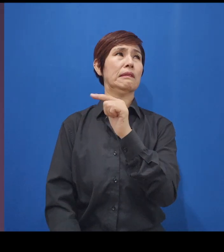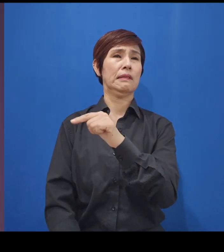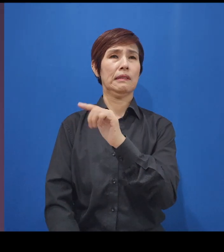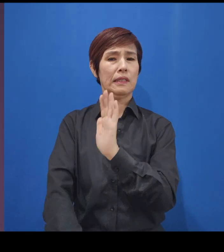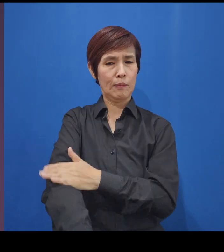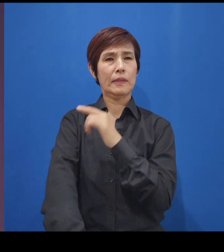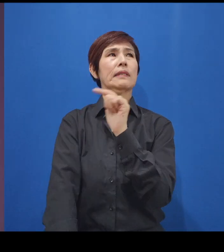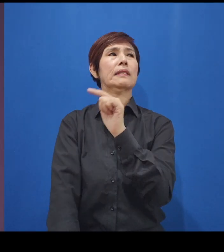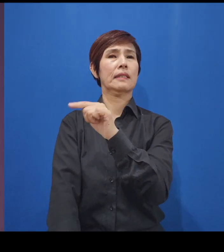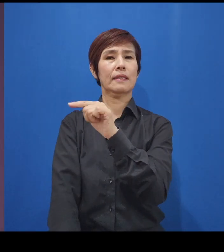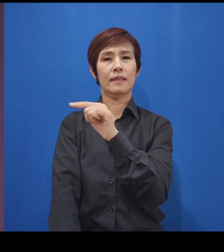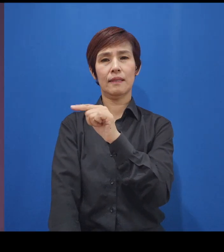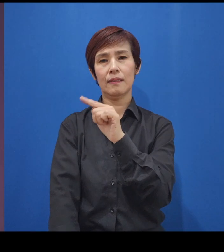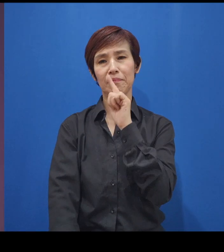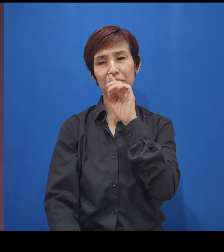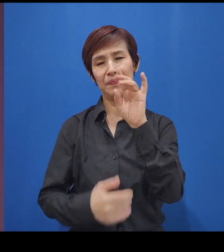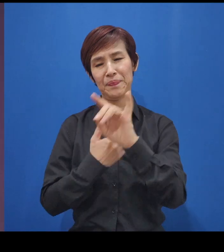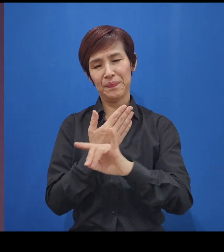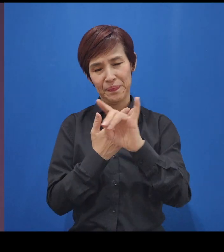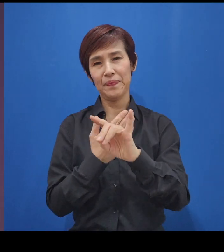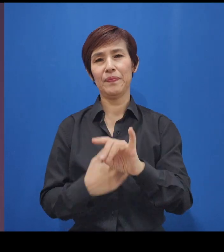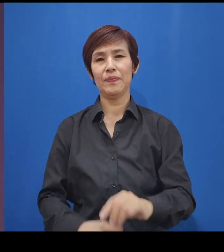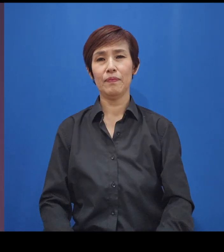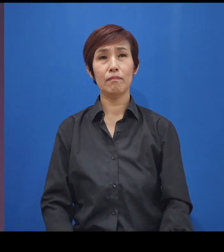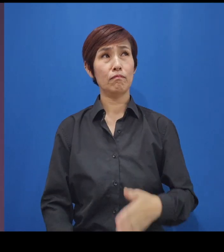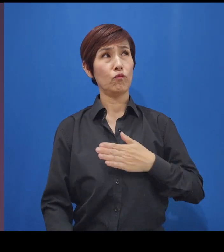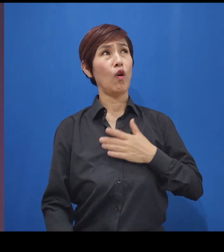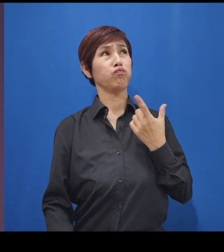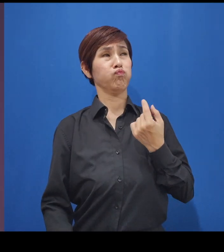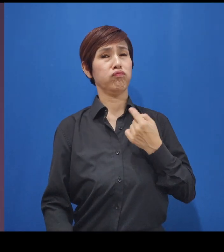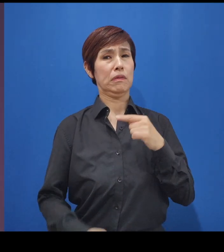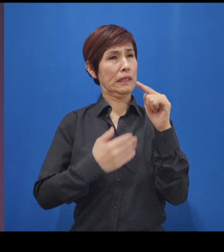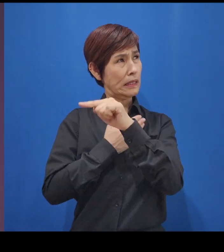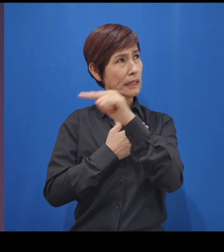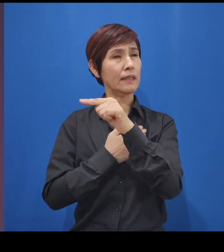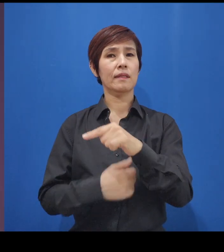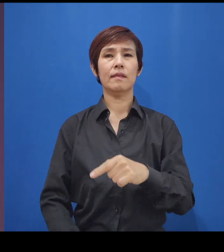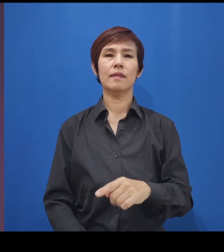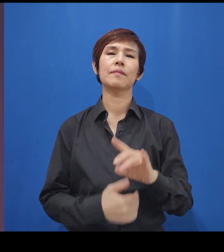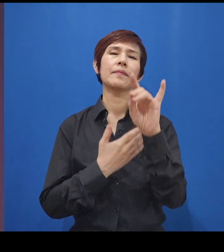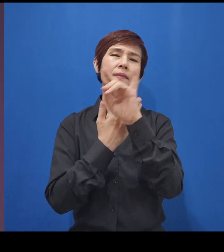남이 잘못한 거예요. 나는 옳은데 제가 그랬어요.